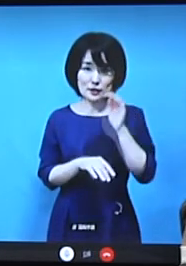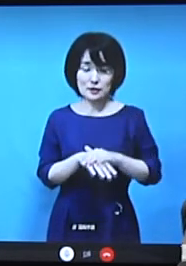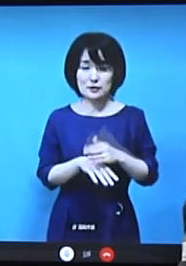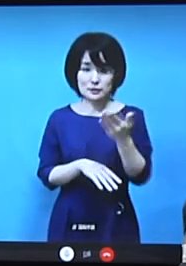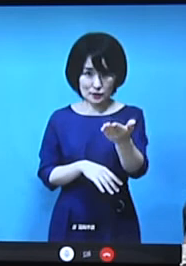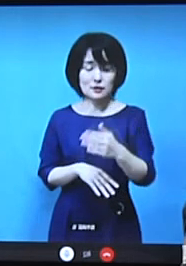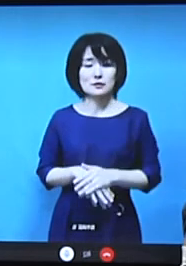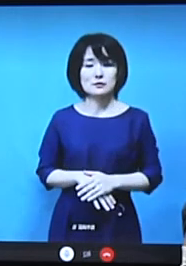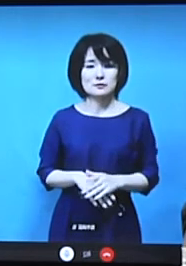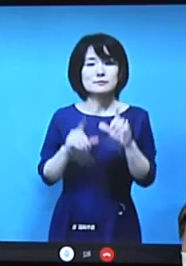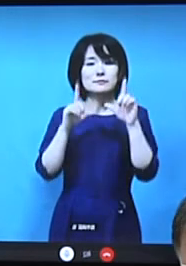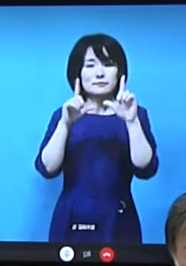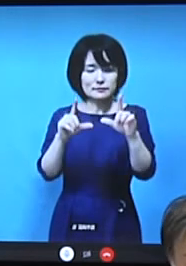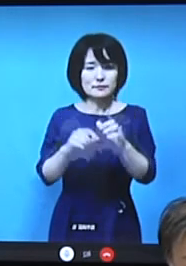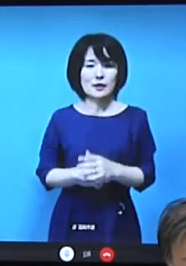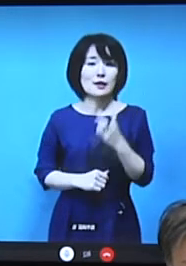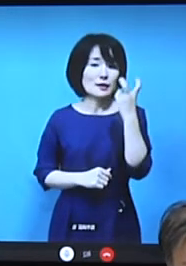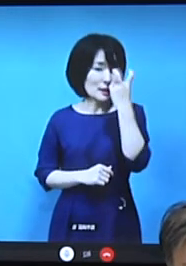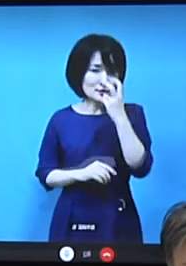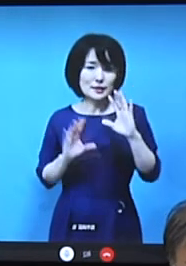。確認はしていません。